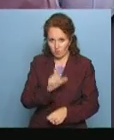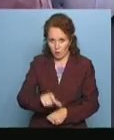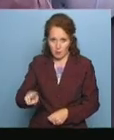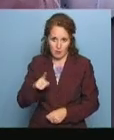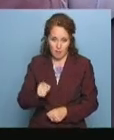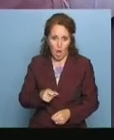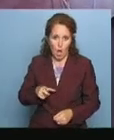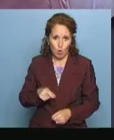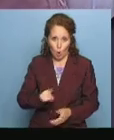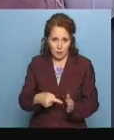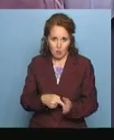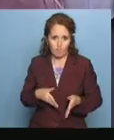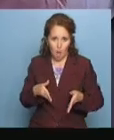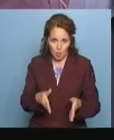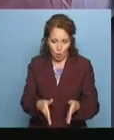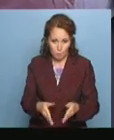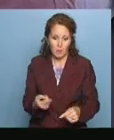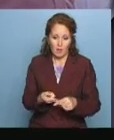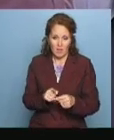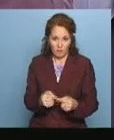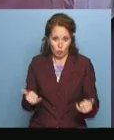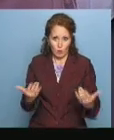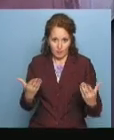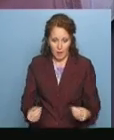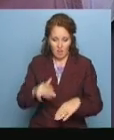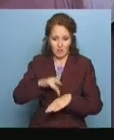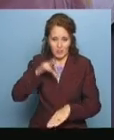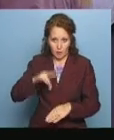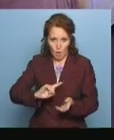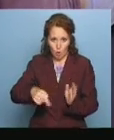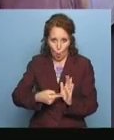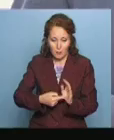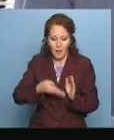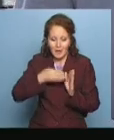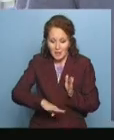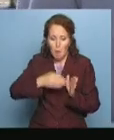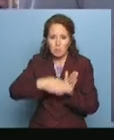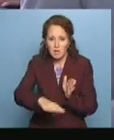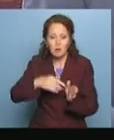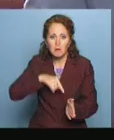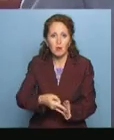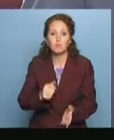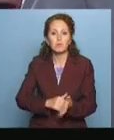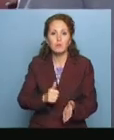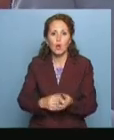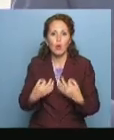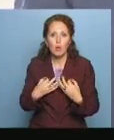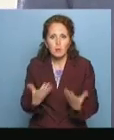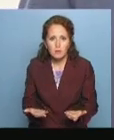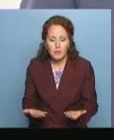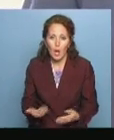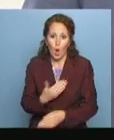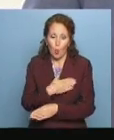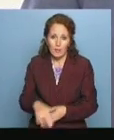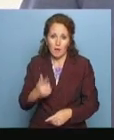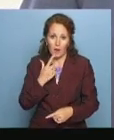сегодняшний день в центре города, вот такие вот ямки. Чем можно это объяснить? Улица Красногвёздка,